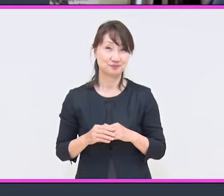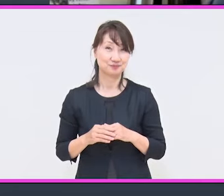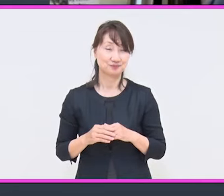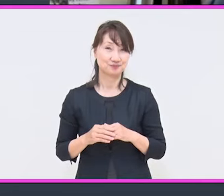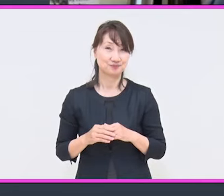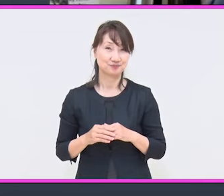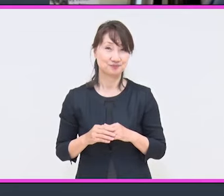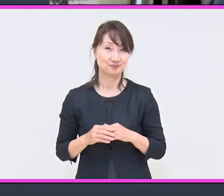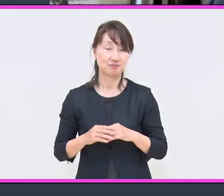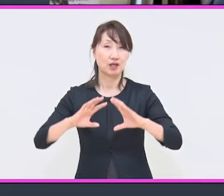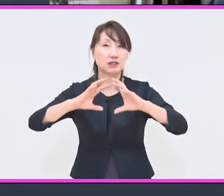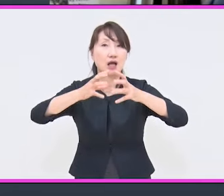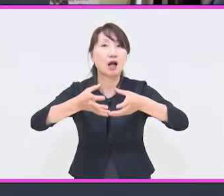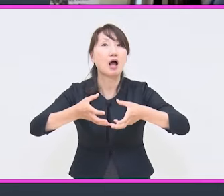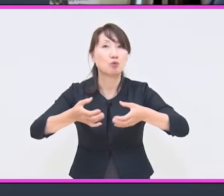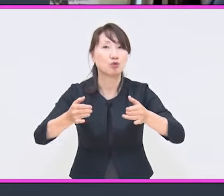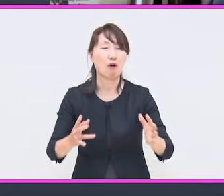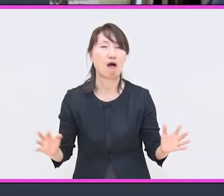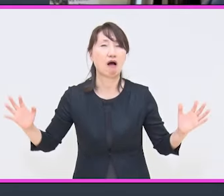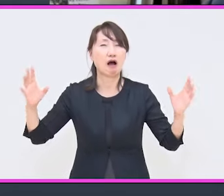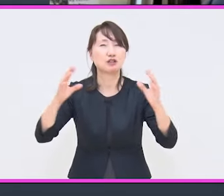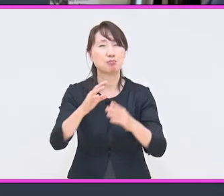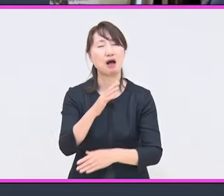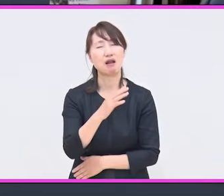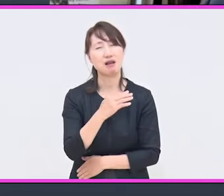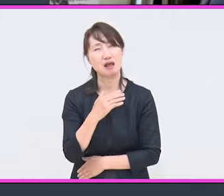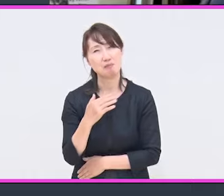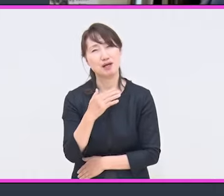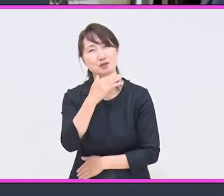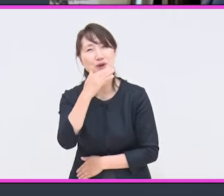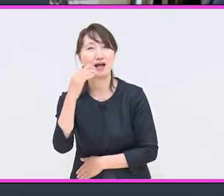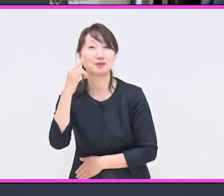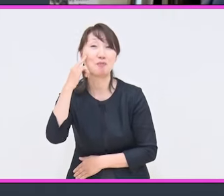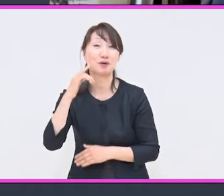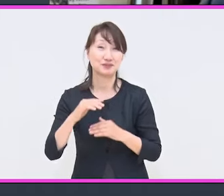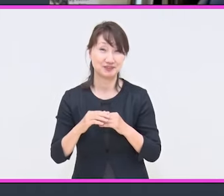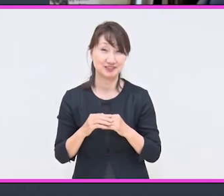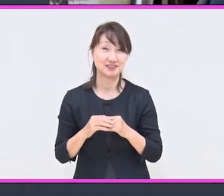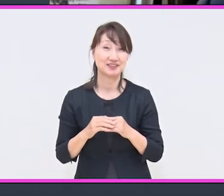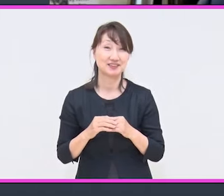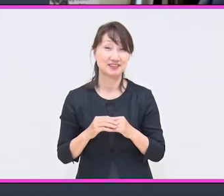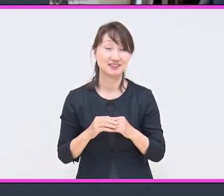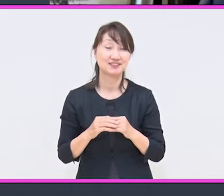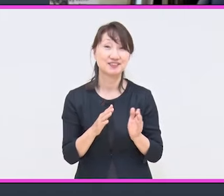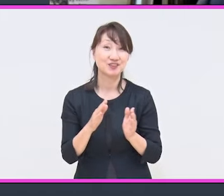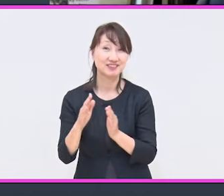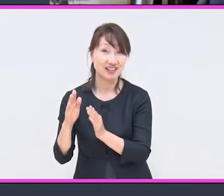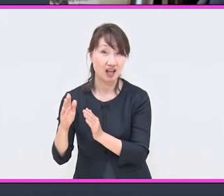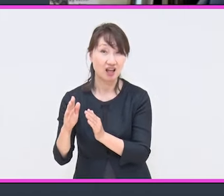Well, I think it would be wonderful for the world to be able to come together and celebrate